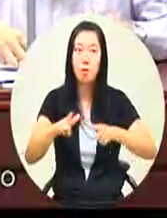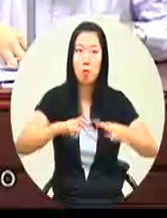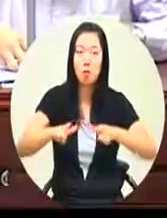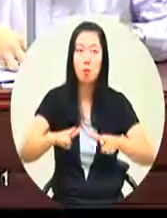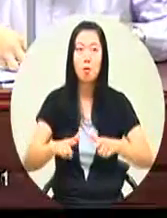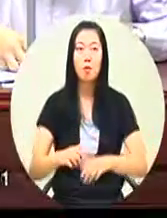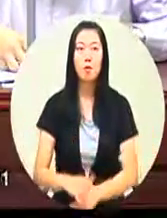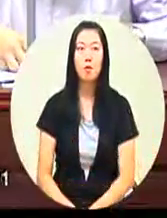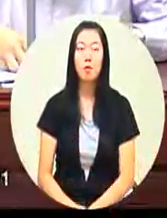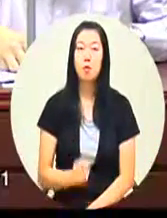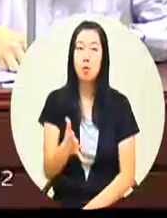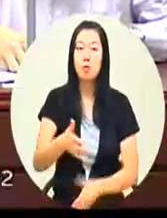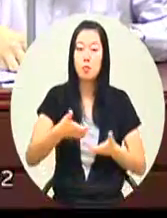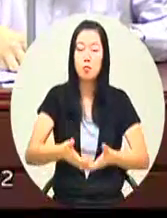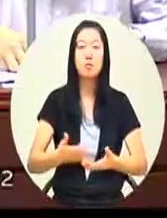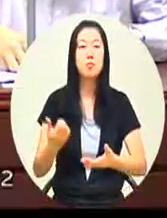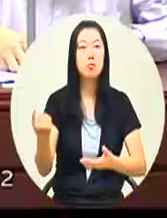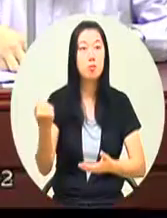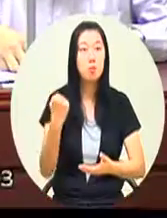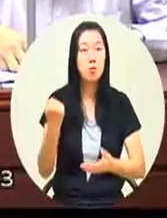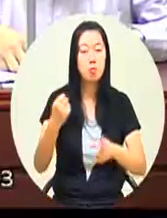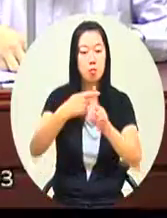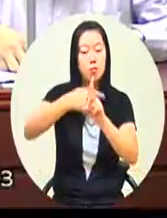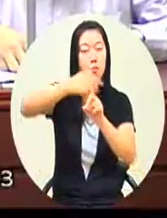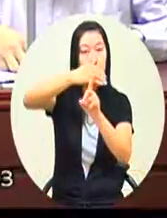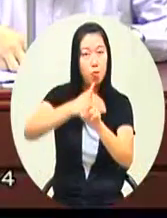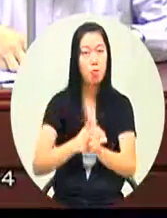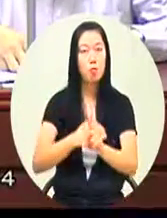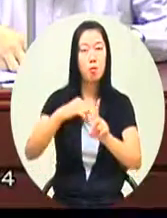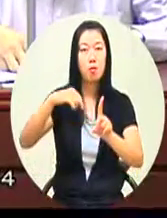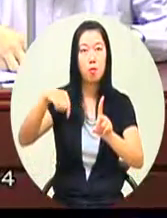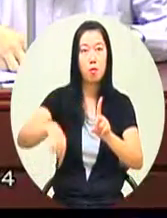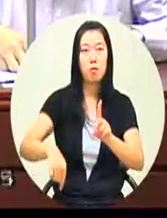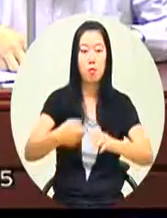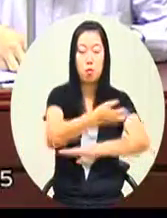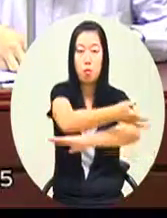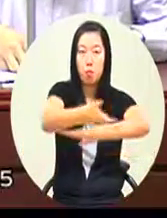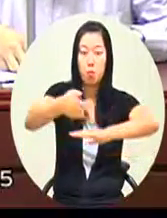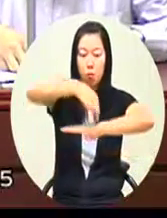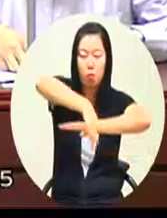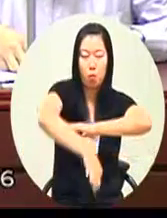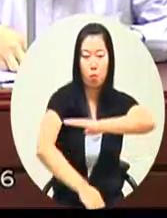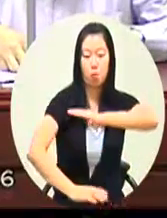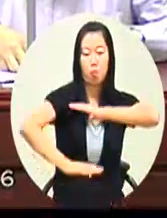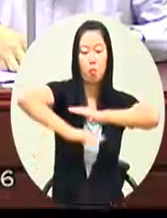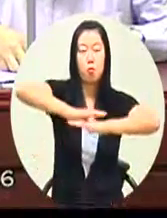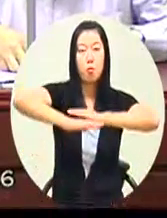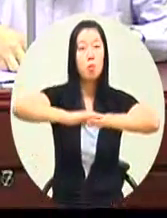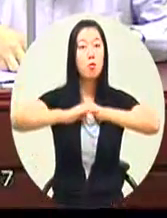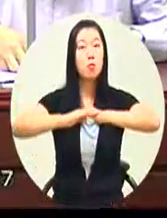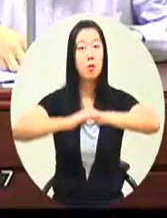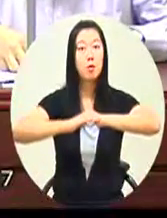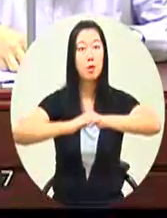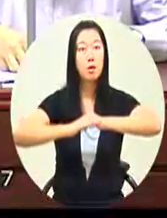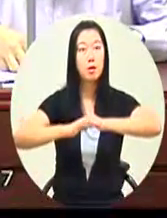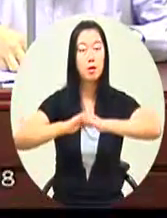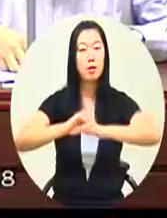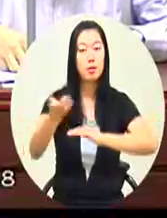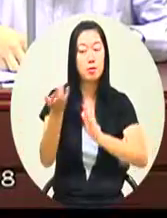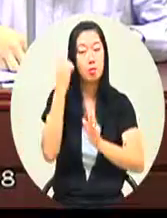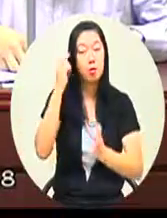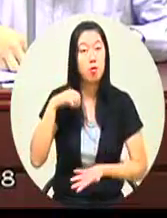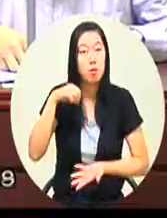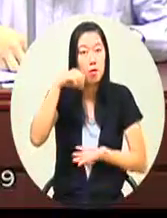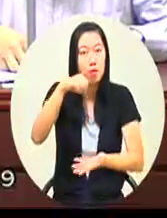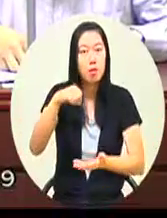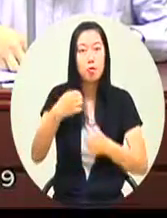因为它是重力式排水，它的深度是大概跟目前的这个河道的河床高度差不多。那议员刚提到的这